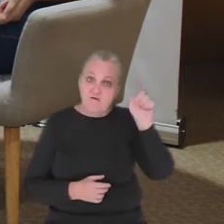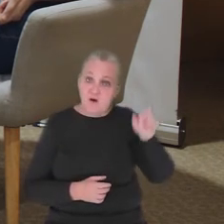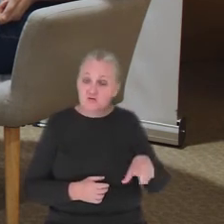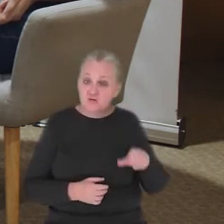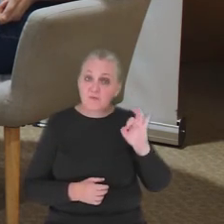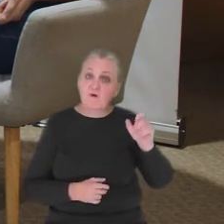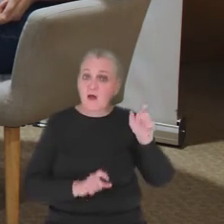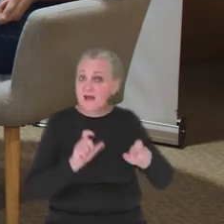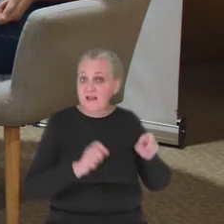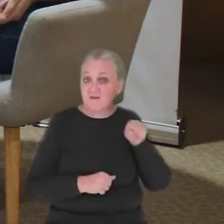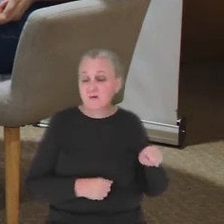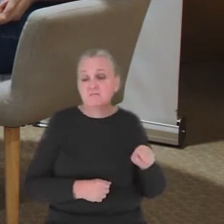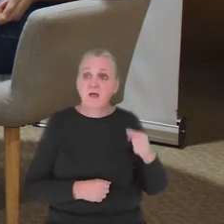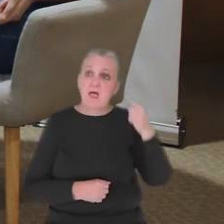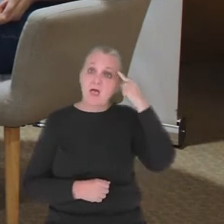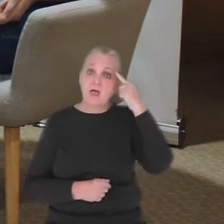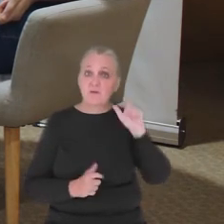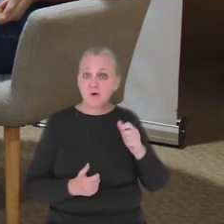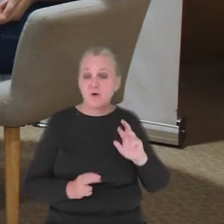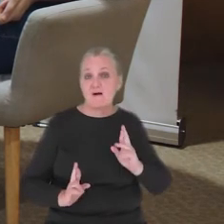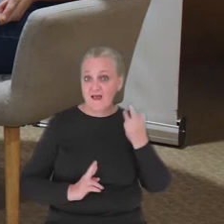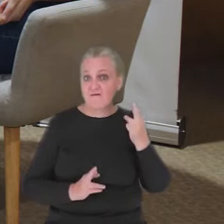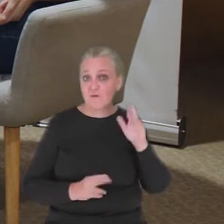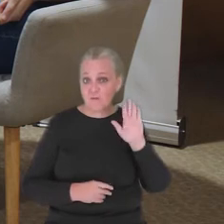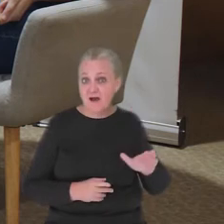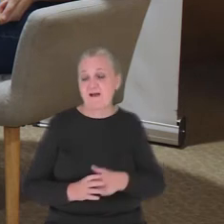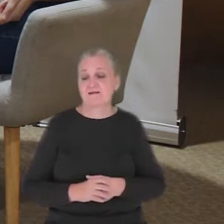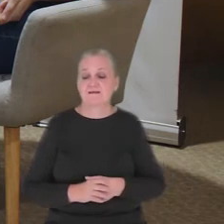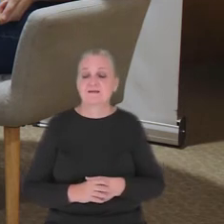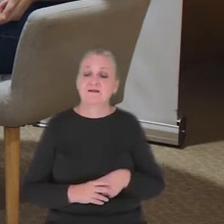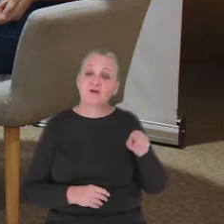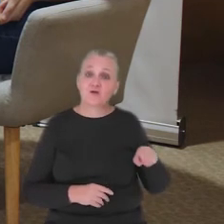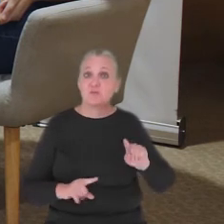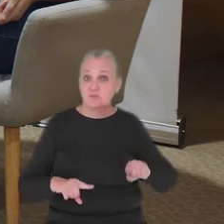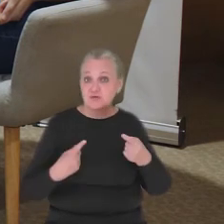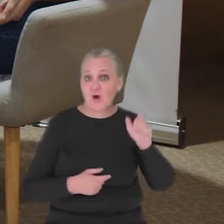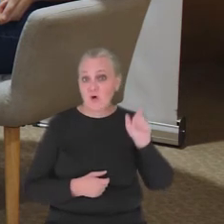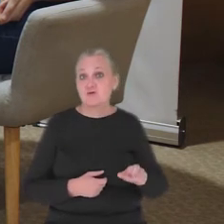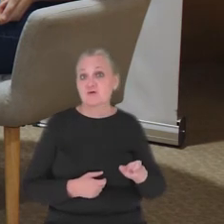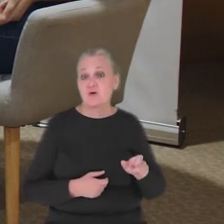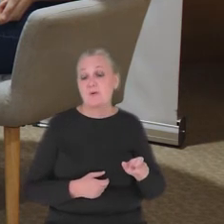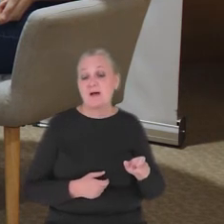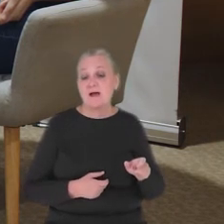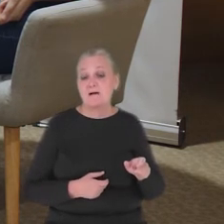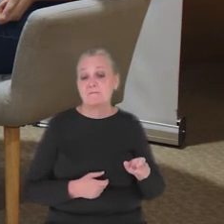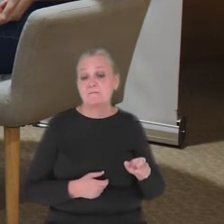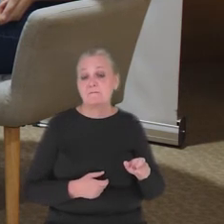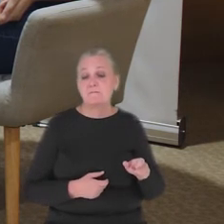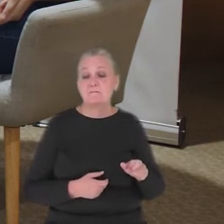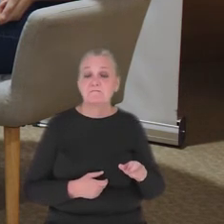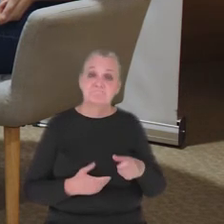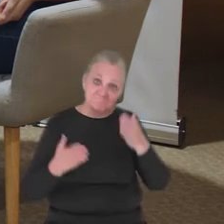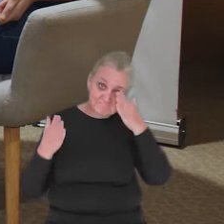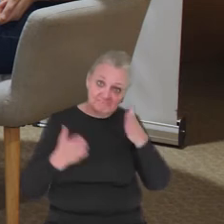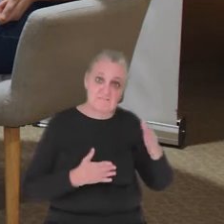poziomie indywidualnym jakby przychodzi właśnie ta rewolucja, która jakby skłania tę osobę na przykład do pójścia w komiksy. Ja na przykład